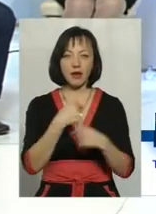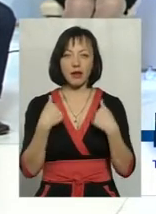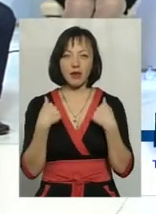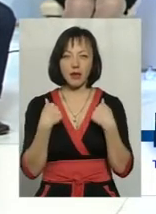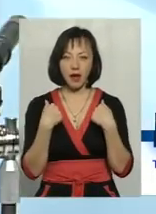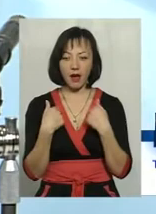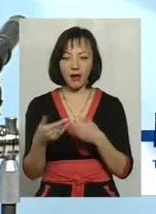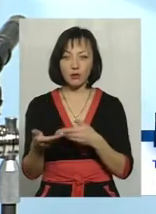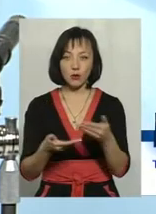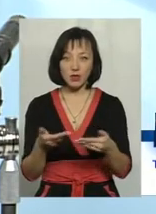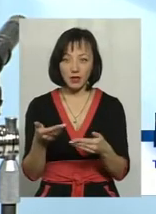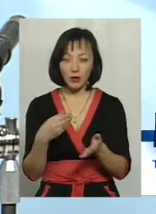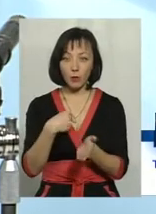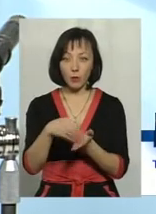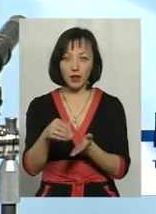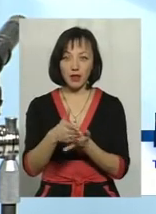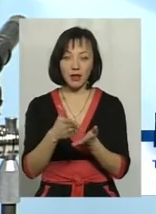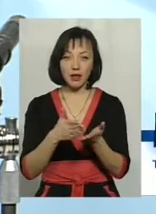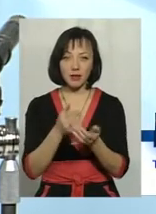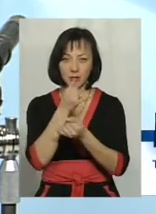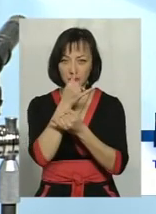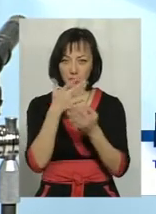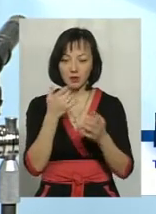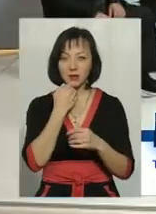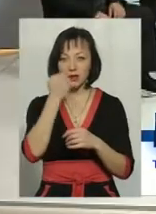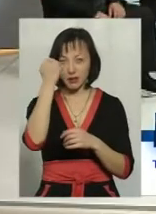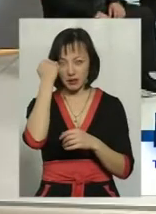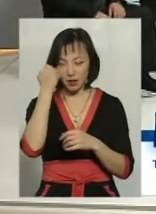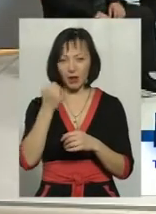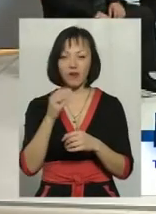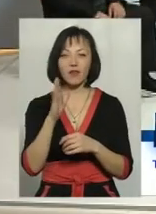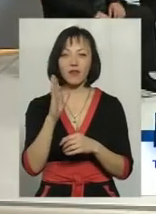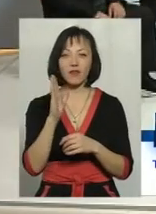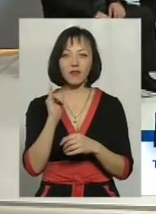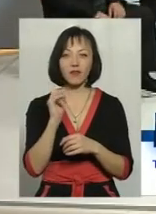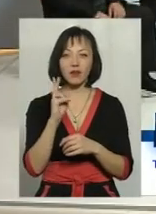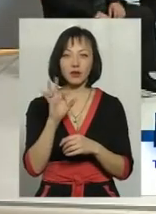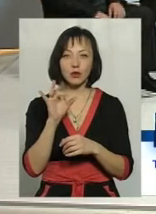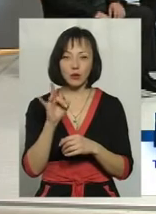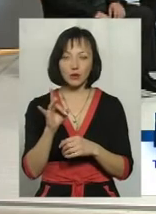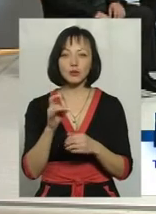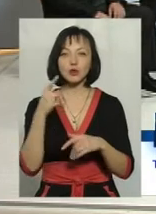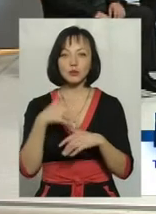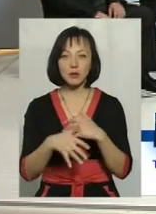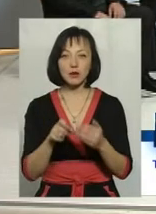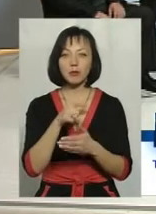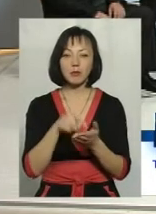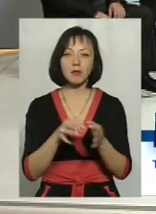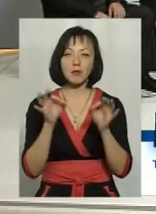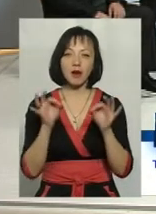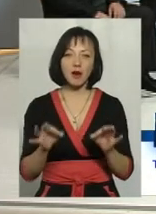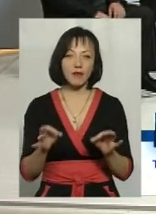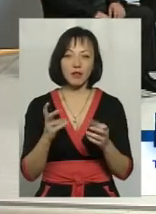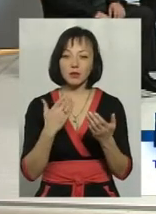як дойти і взяти хліба? Дякую вам велике. Ми зрозуміли ваше питання. Воно, правда,